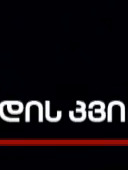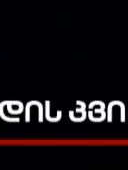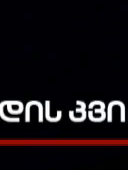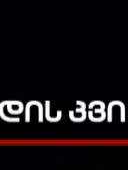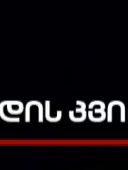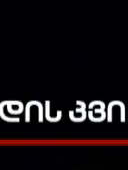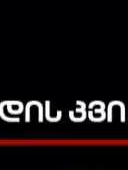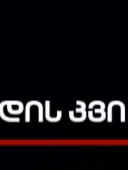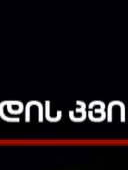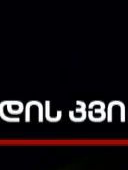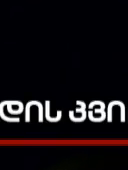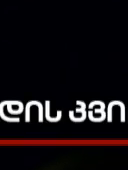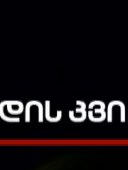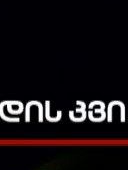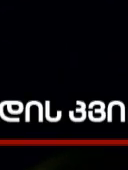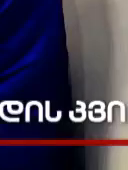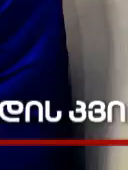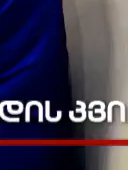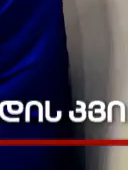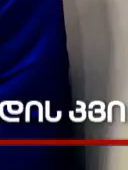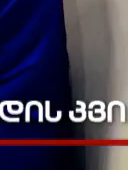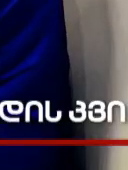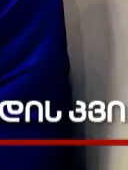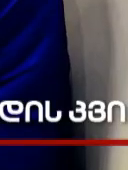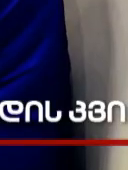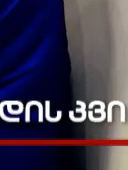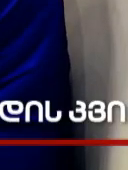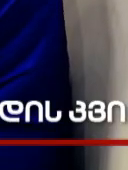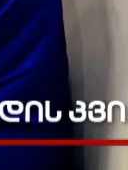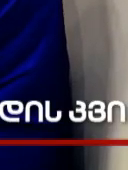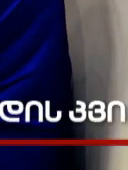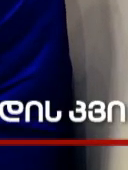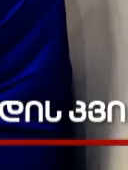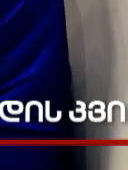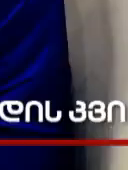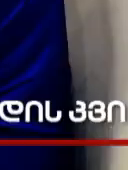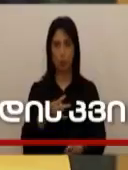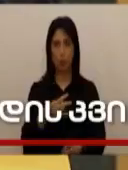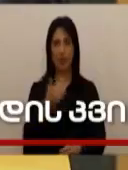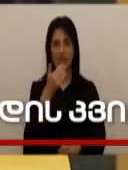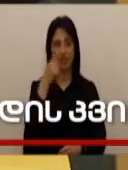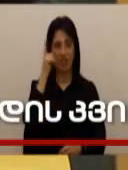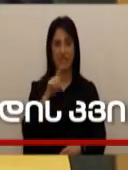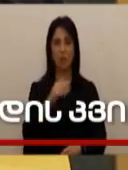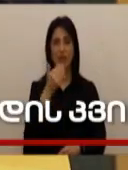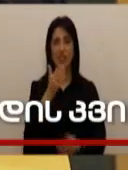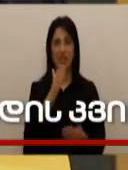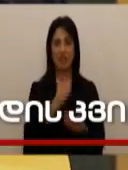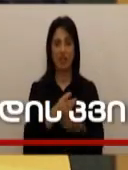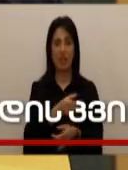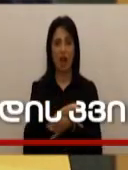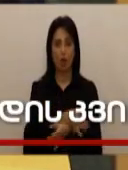ღარიბაშვილის სიტყვა ოპონენტებისთვის, განსაკუთრებით კი ნაციონალური მოძრაობისთვის მძიმე მოსასმენი აღმოჩნდა. თქვენ იცით, რომ თქვენ ხართ